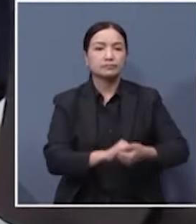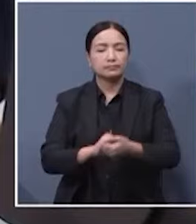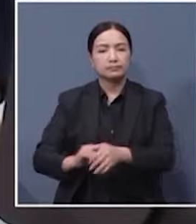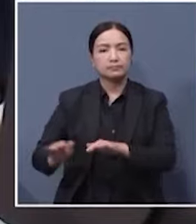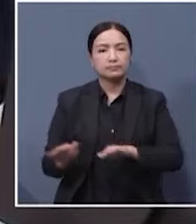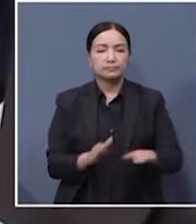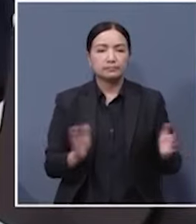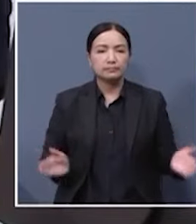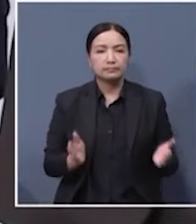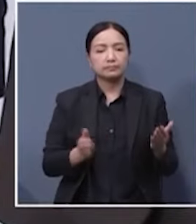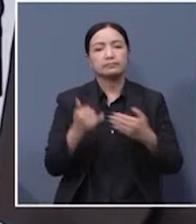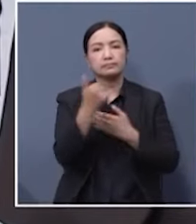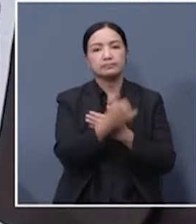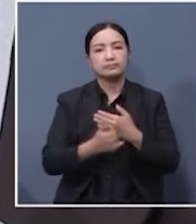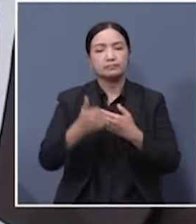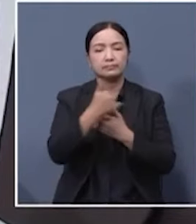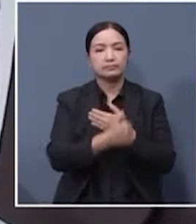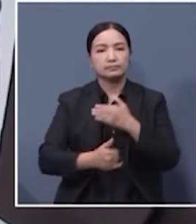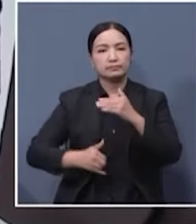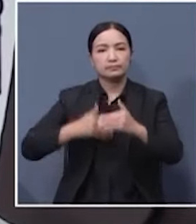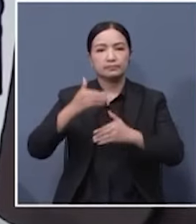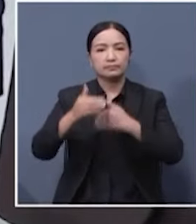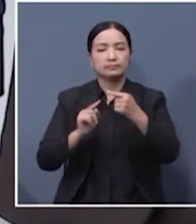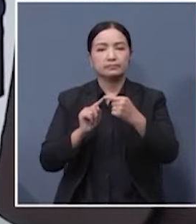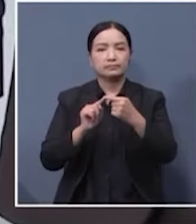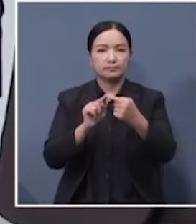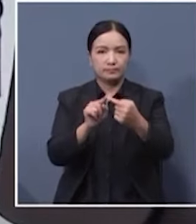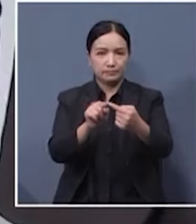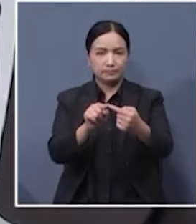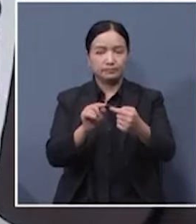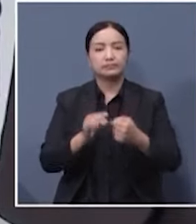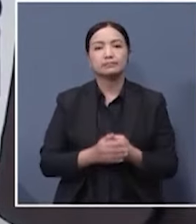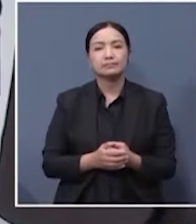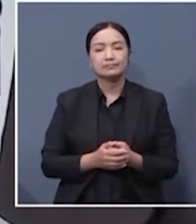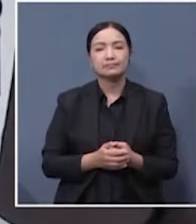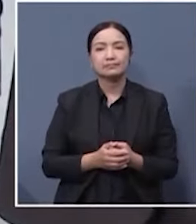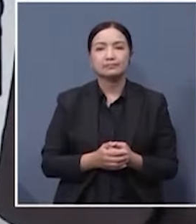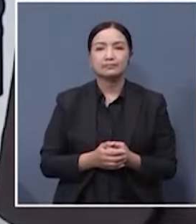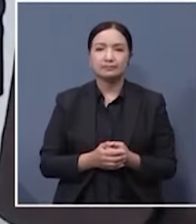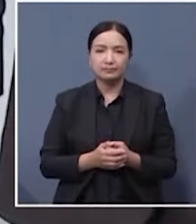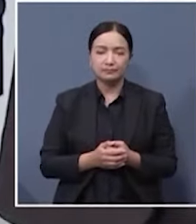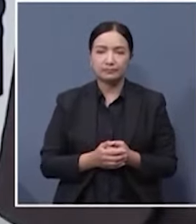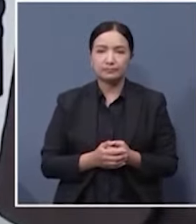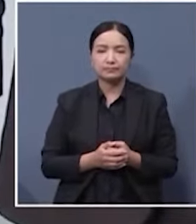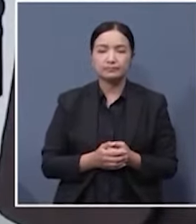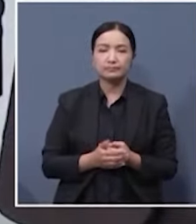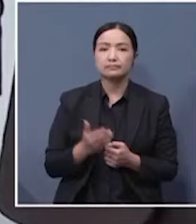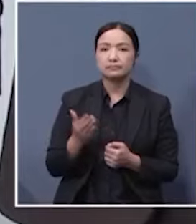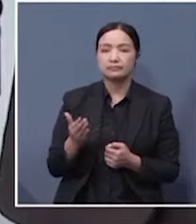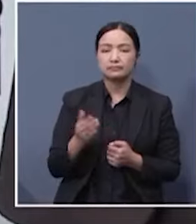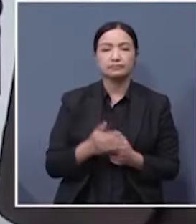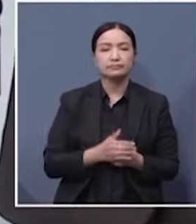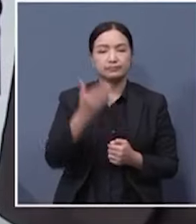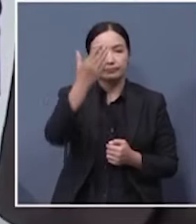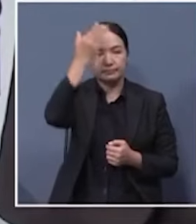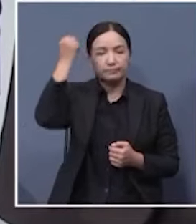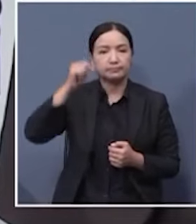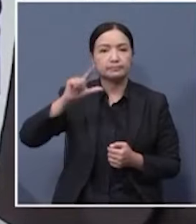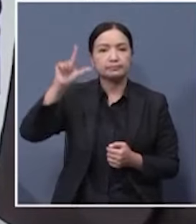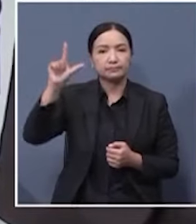มกันผลักดันประเทศให้เดินหน้าต่อไปครับขณะที่คำถามสำคัญนะครับหลังจากที่คุณแพรทองธารได้พู